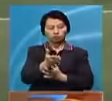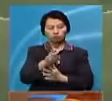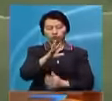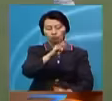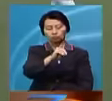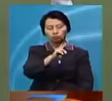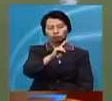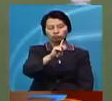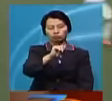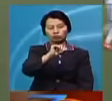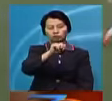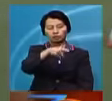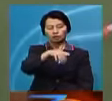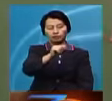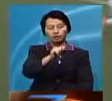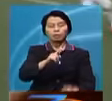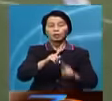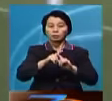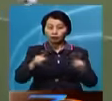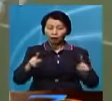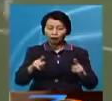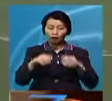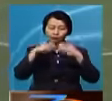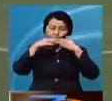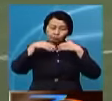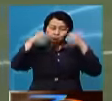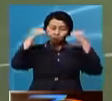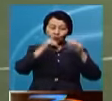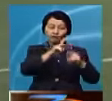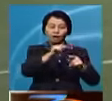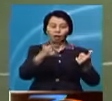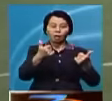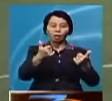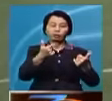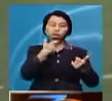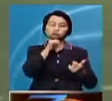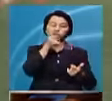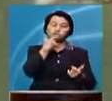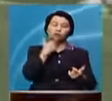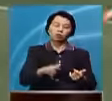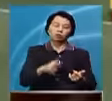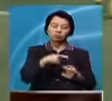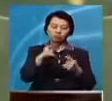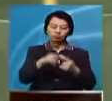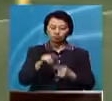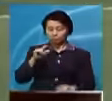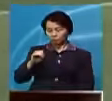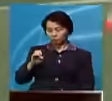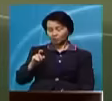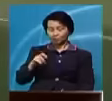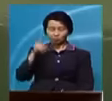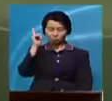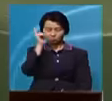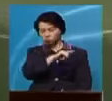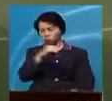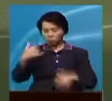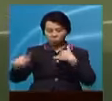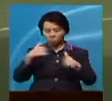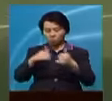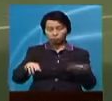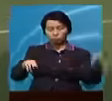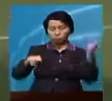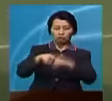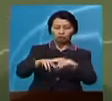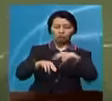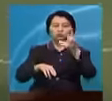Mustafa Mokhtar Belibi. Namun keceriaan UiTM tidak lama apabila Engel terus garang menambah